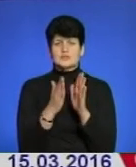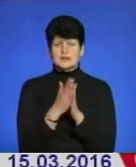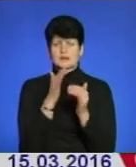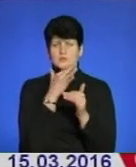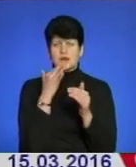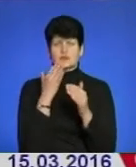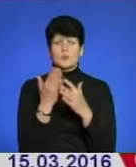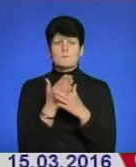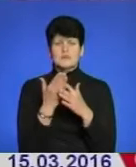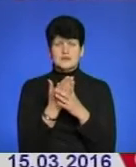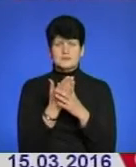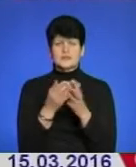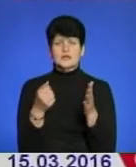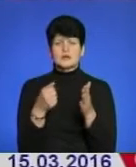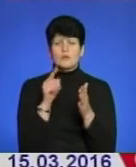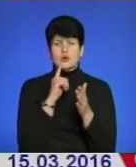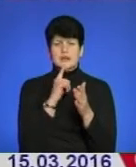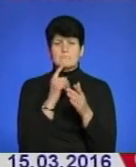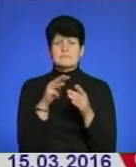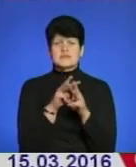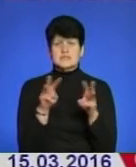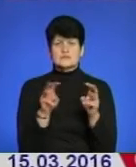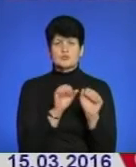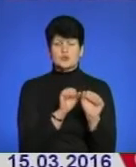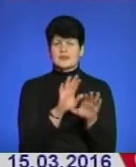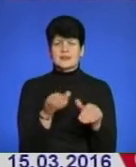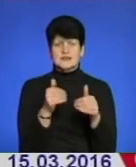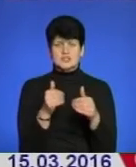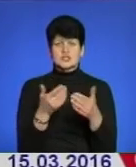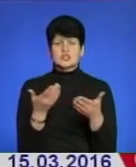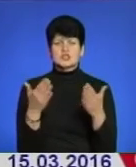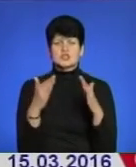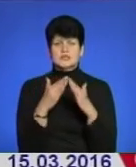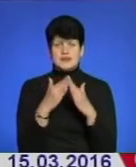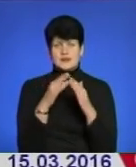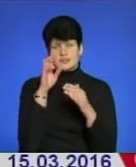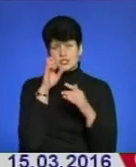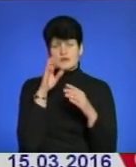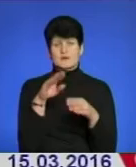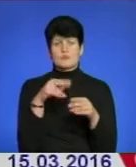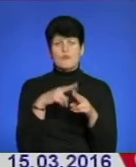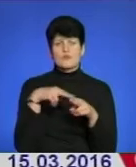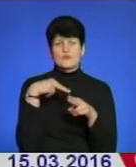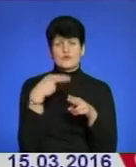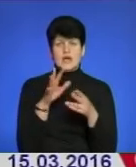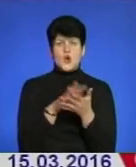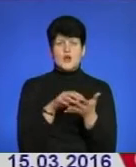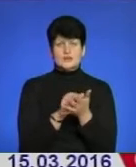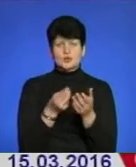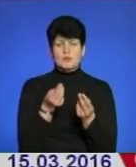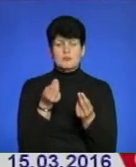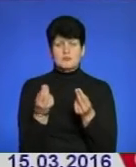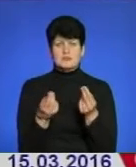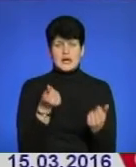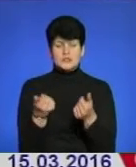пільг. Скажімо, доки Міністерство оборони не надасть їм житла, держава компенсує їм орендну плату за помешкання. Сім'ям,